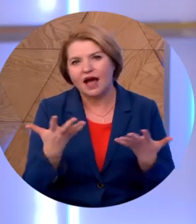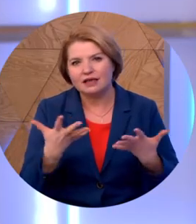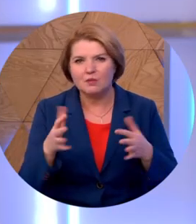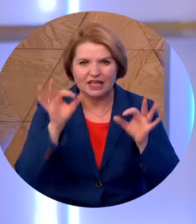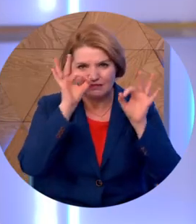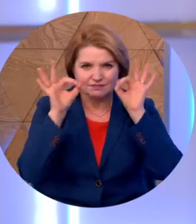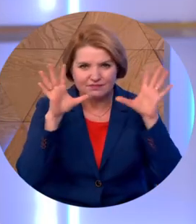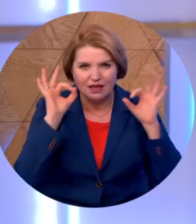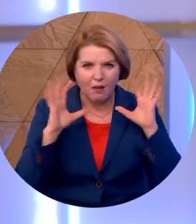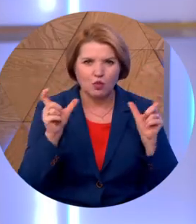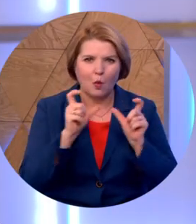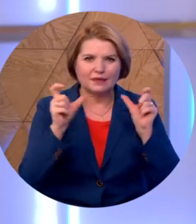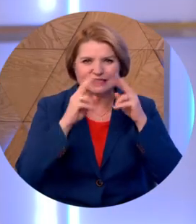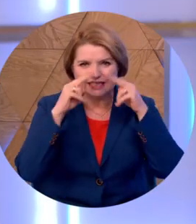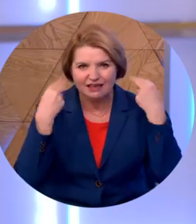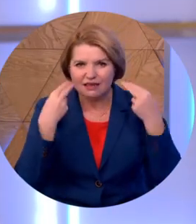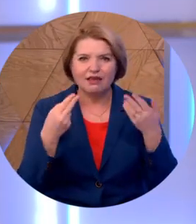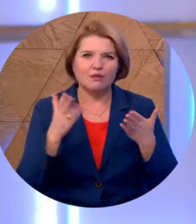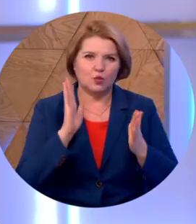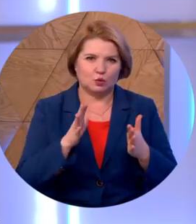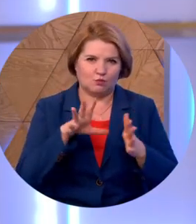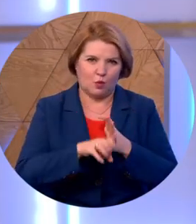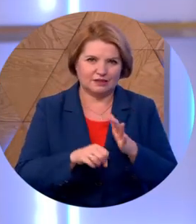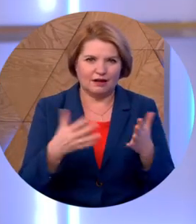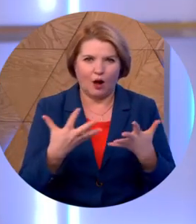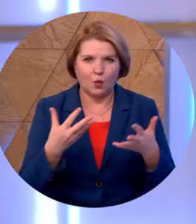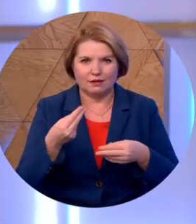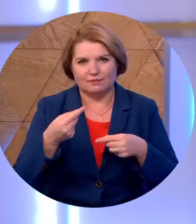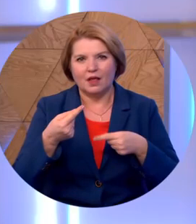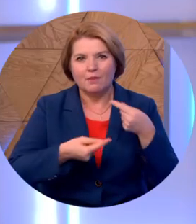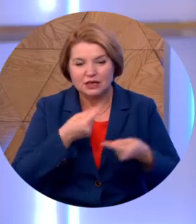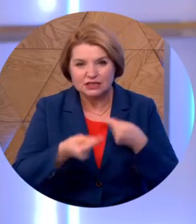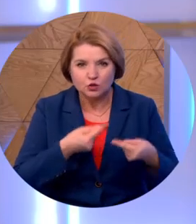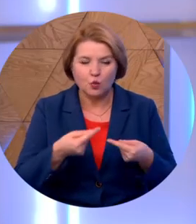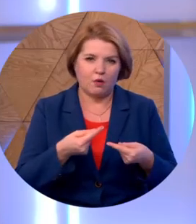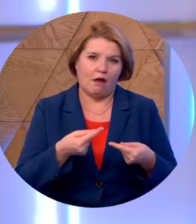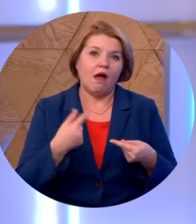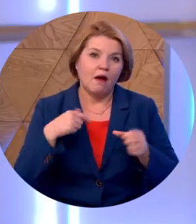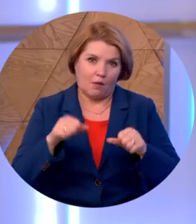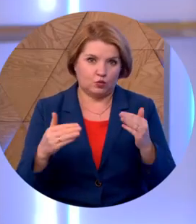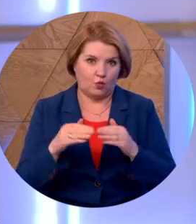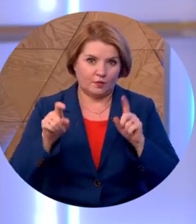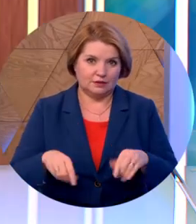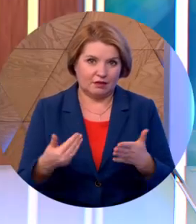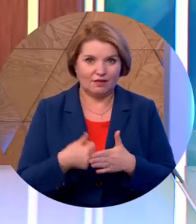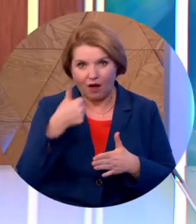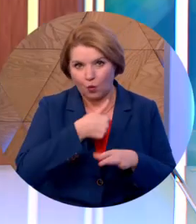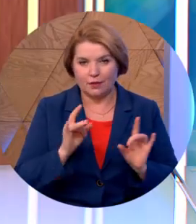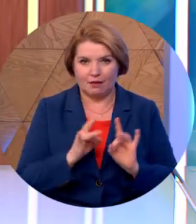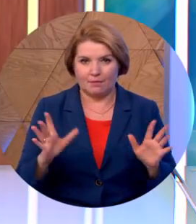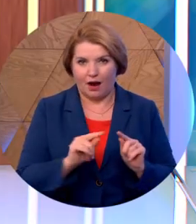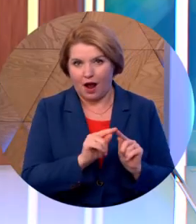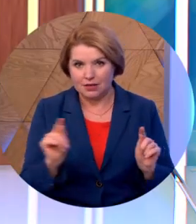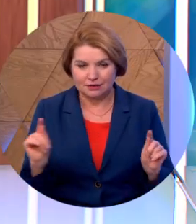совершенно спокойно посидеть в кругу семьи и дома поэтому и таких пациентов на самом деле много Поверьте мне и вот эти новогодние э